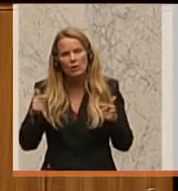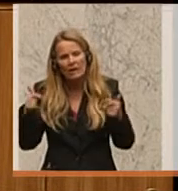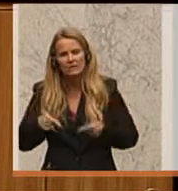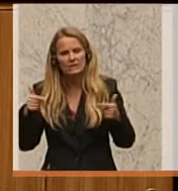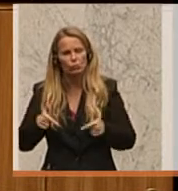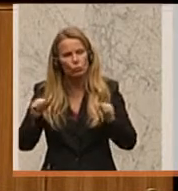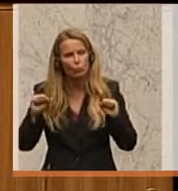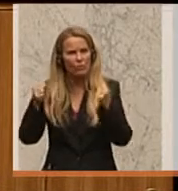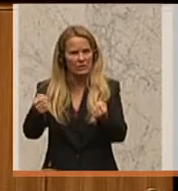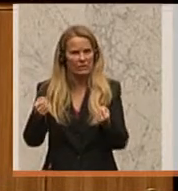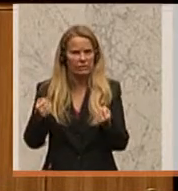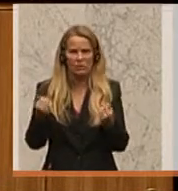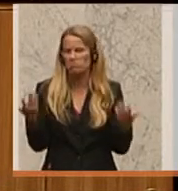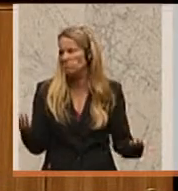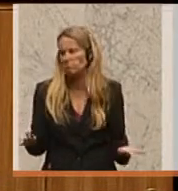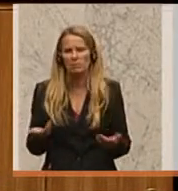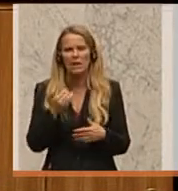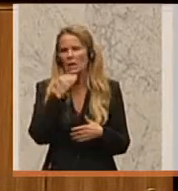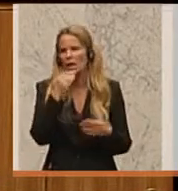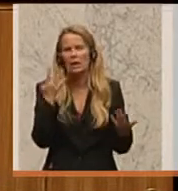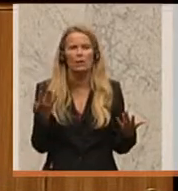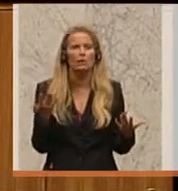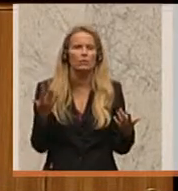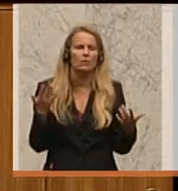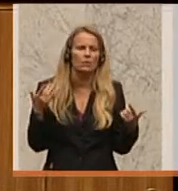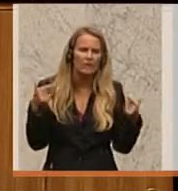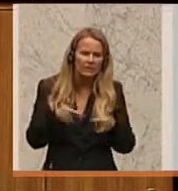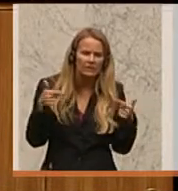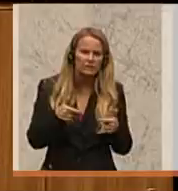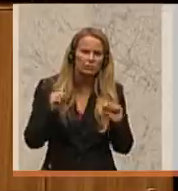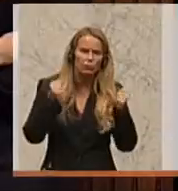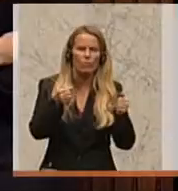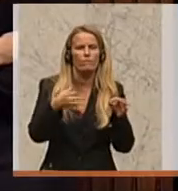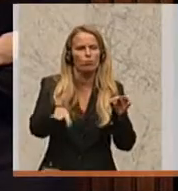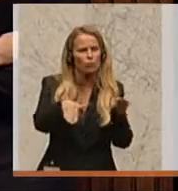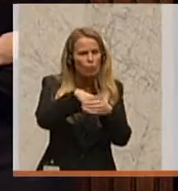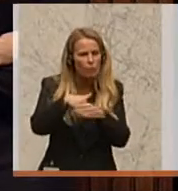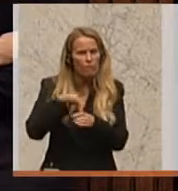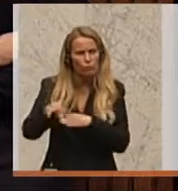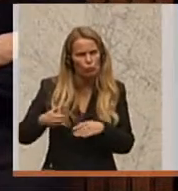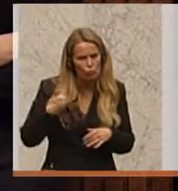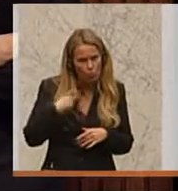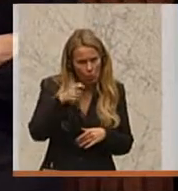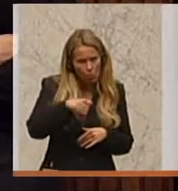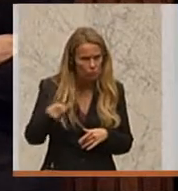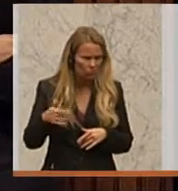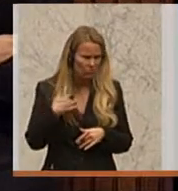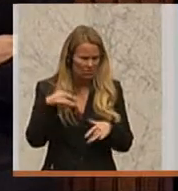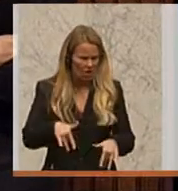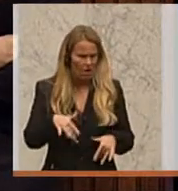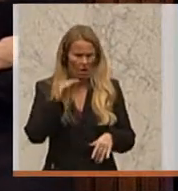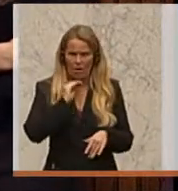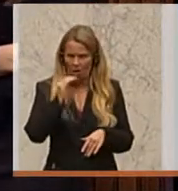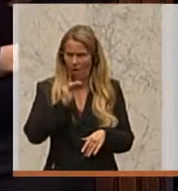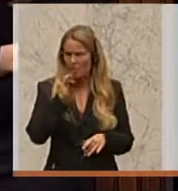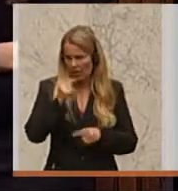vorzunehmen, ob das jetzt ist, eine Investitionsoffensive für Jobs für Junge. Wir beklagen ja gerade auch die